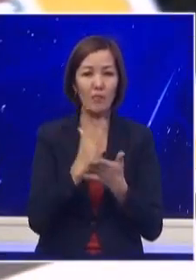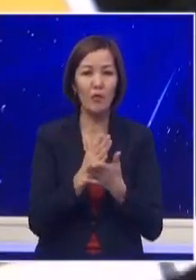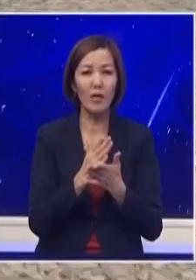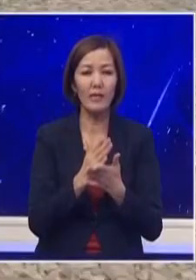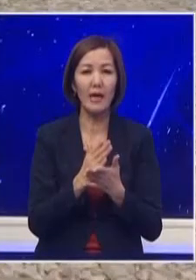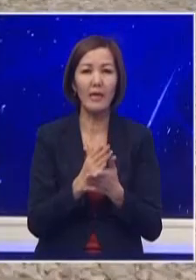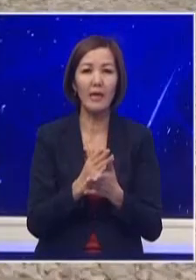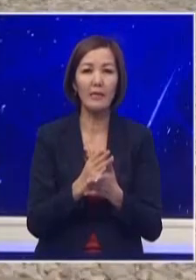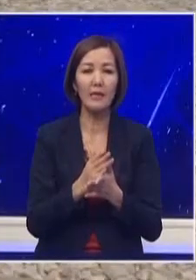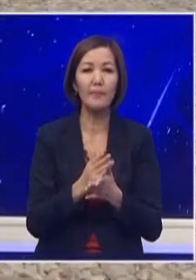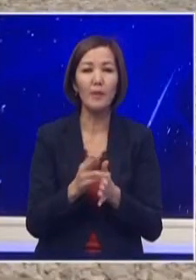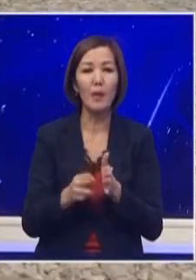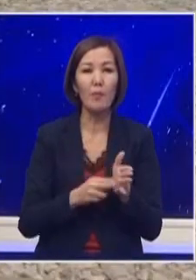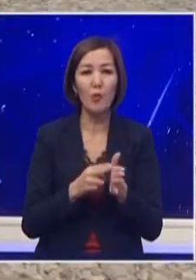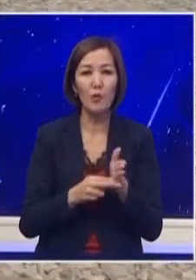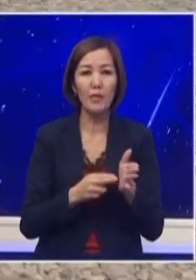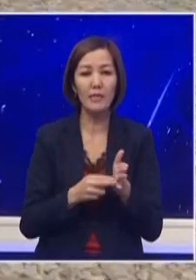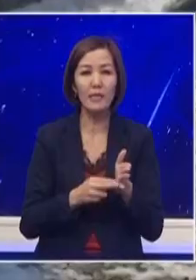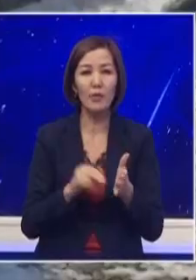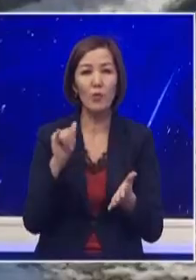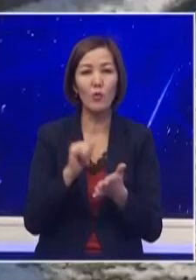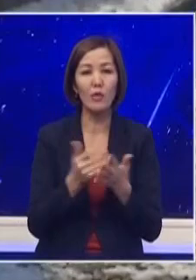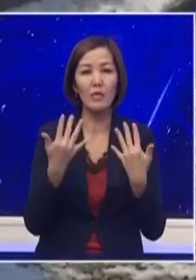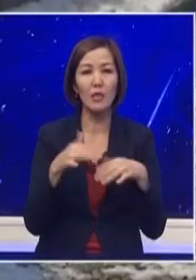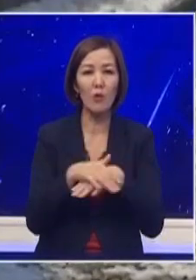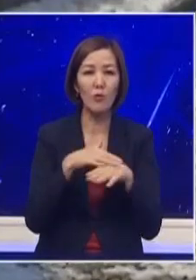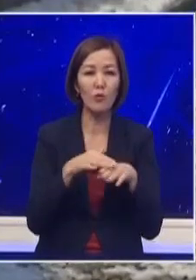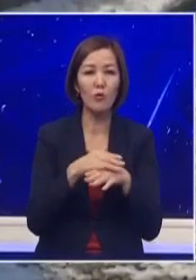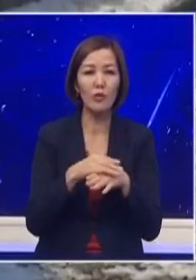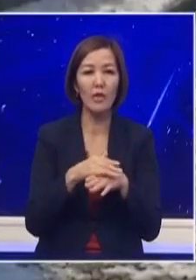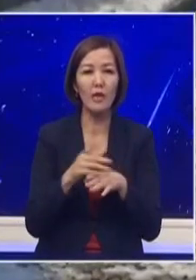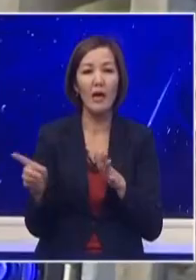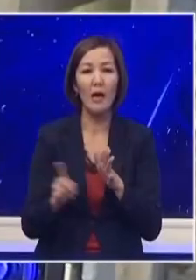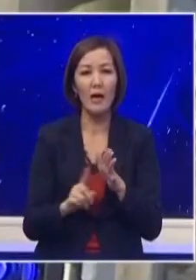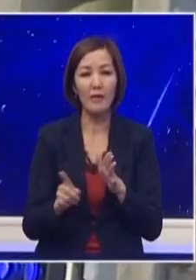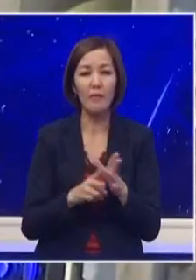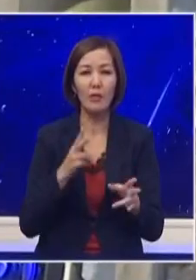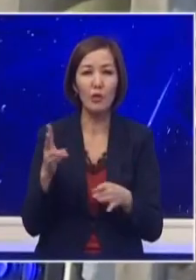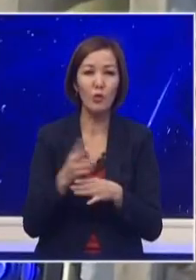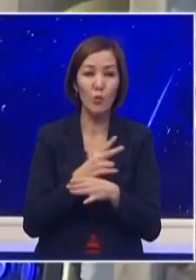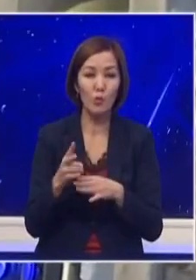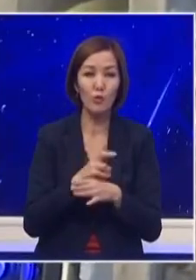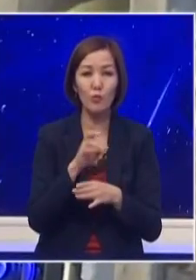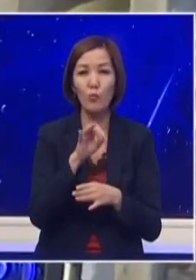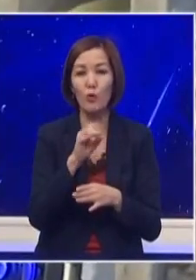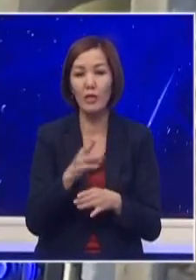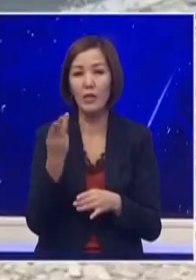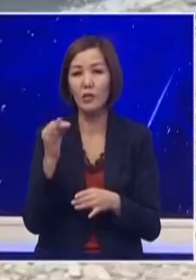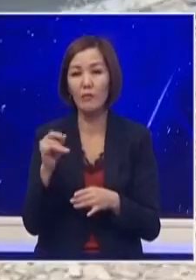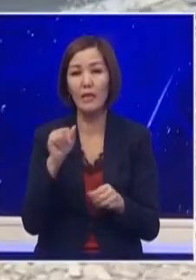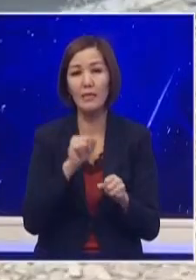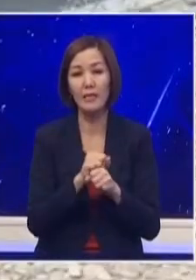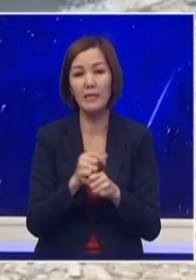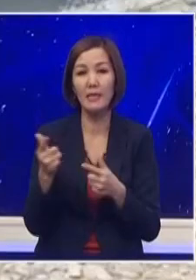тұстан релістің екі жағына жарыла орналасқан ауыл тұрғындарының аяғы сиремейді. Әсіресе түнгі мезгілде Боралдай және Шамалған